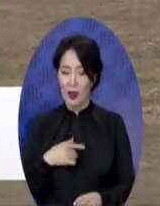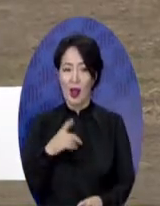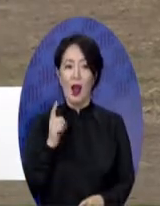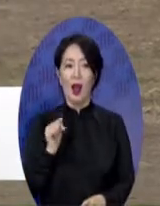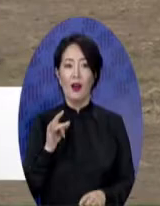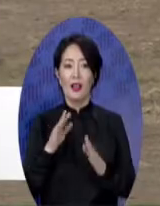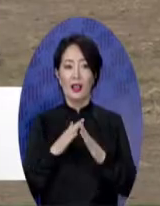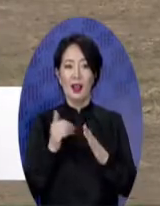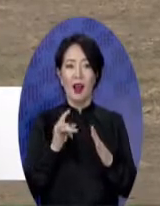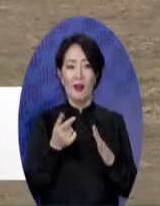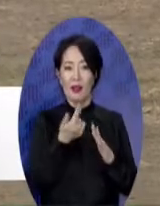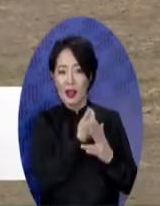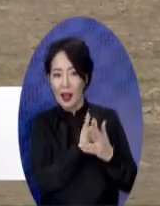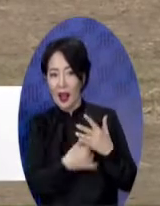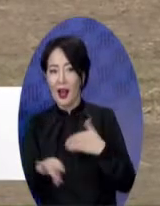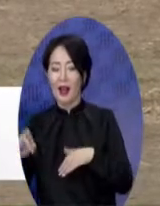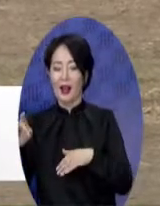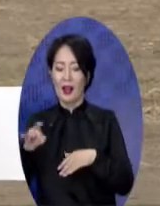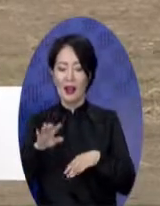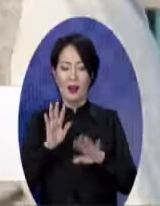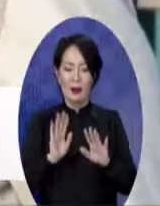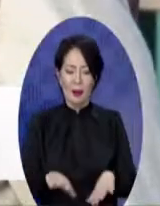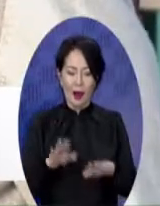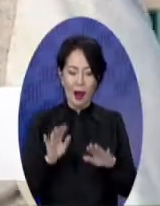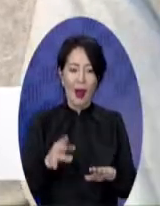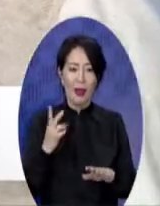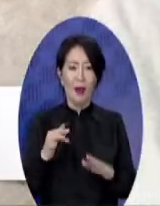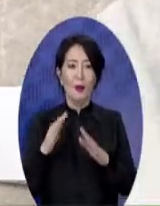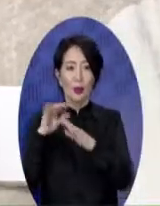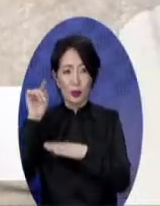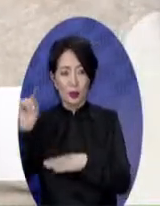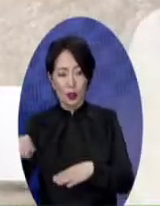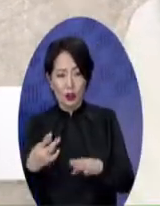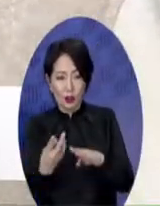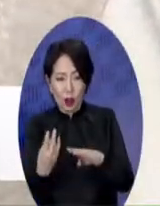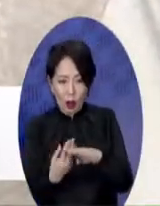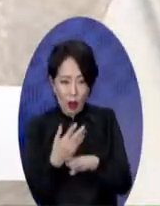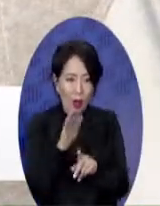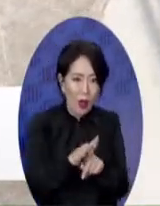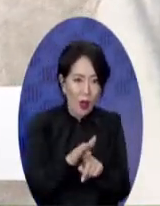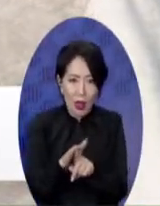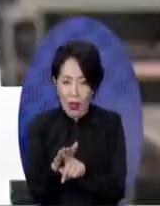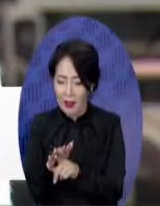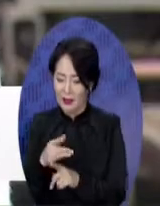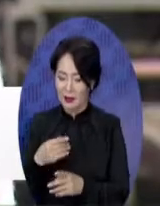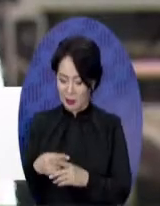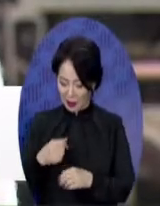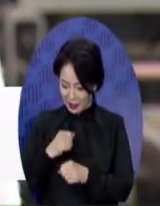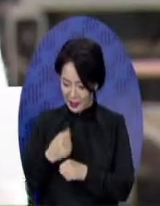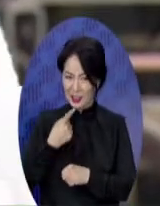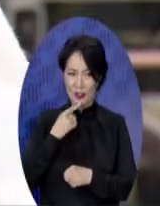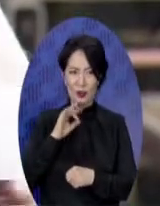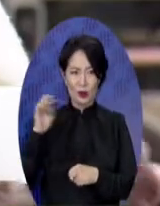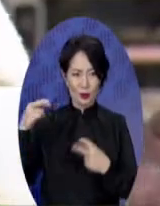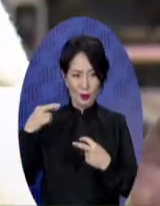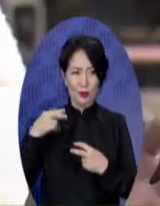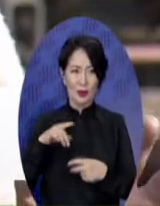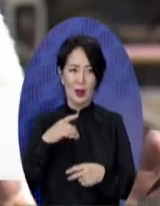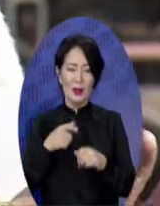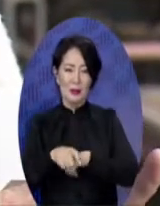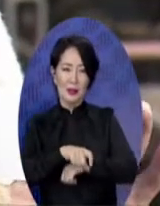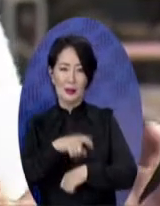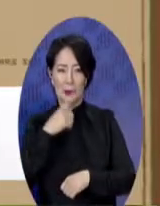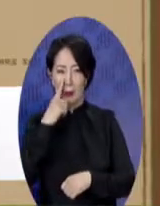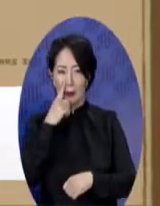харьдаг, үр хүүхдүүдээсээ ч илүү тарсан ногоондоо санаа тавьдаг, зарим хүмүүст бол хэцүү санагдах энэ мэрэгчлээсээ хизээч үдэж